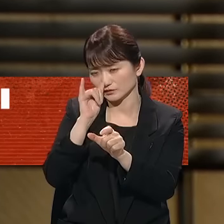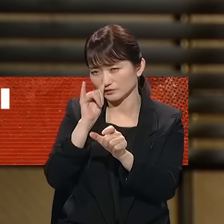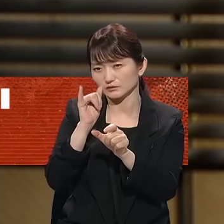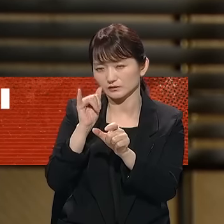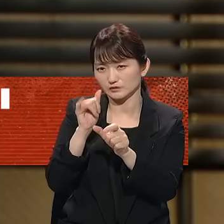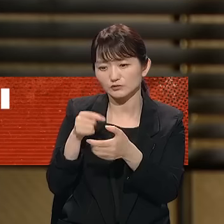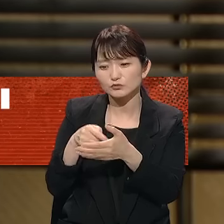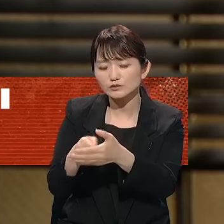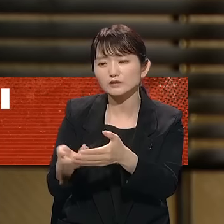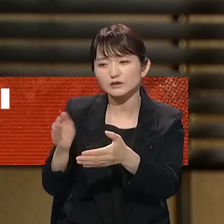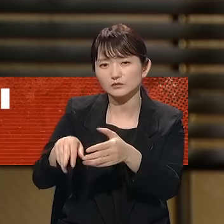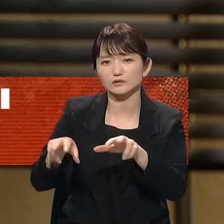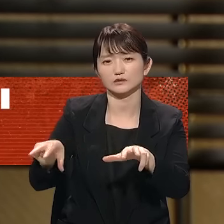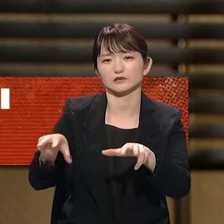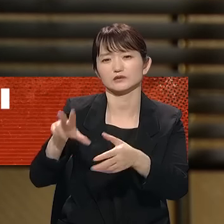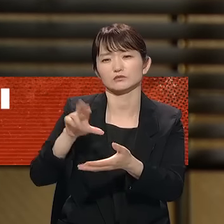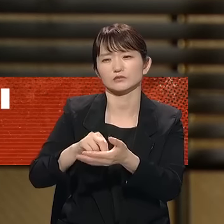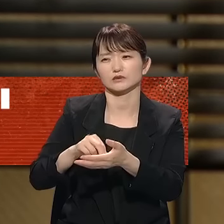지금 끝났다고 보기에는